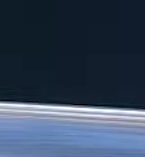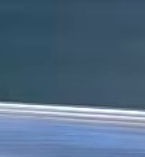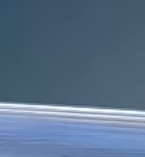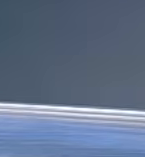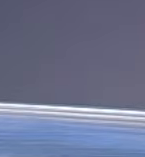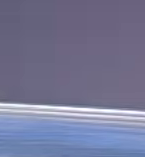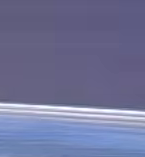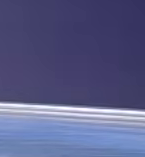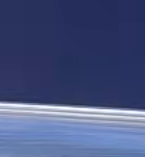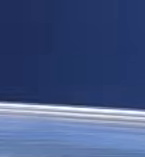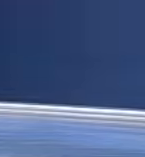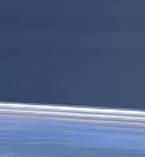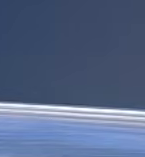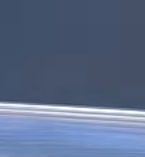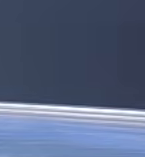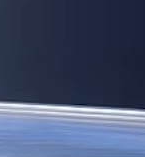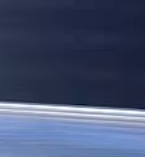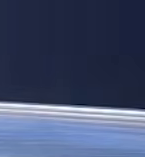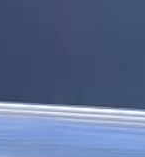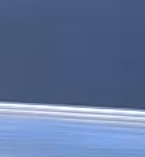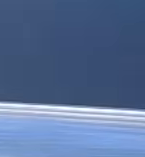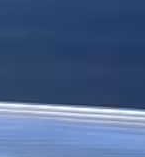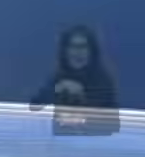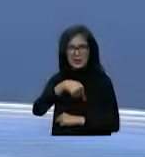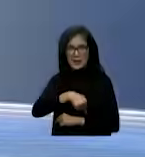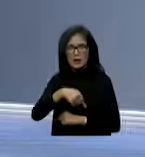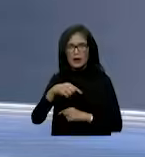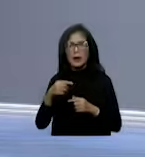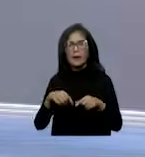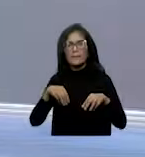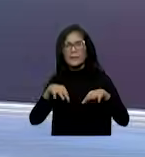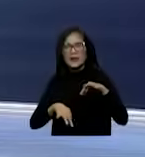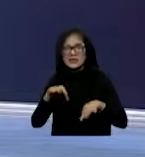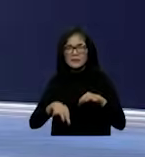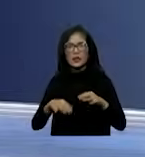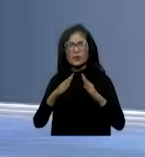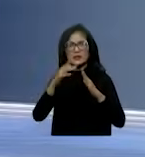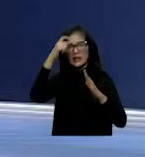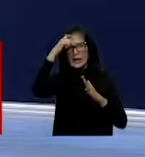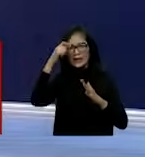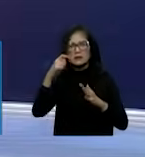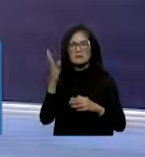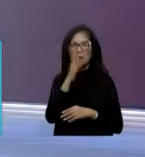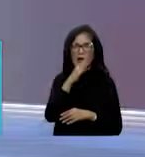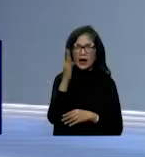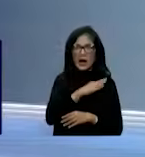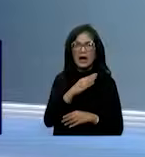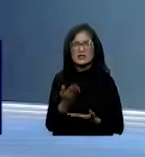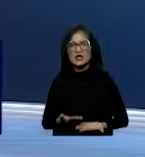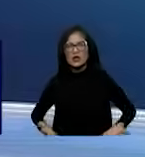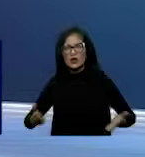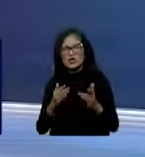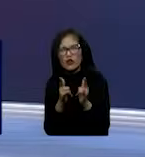Goa, Sulawesi Selatan. Sementara manajemen rumah sakit membantah lalai, IGD dan ICU dalam kondisi penuh dan